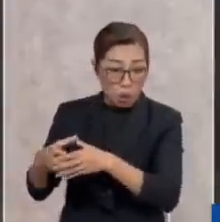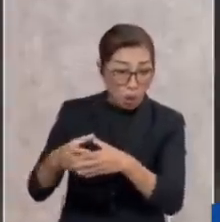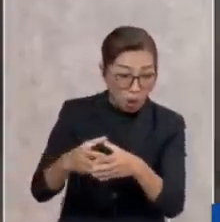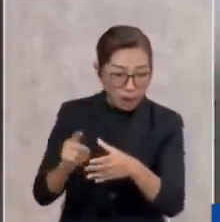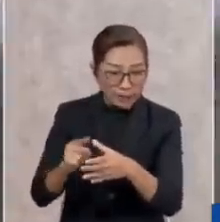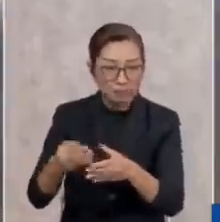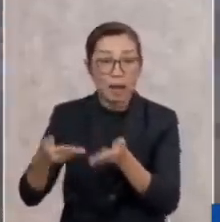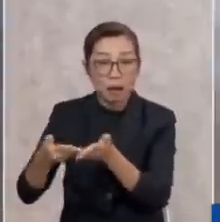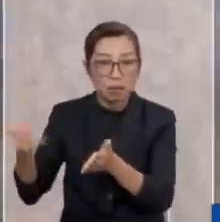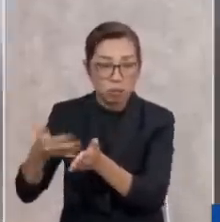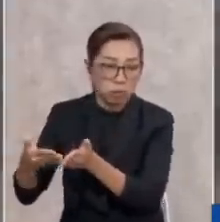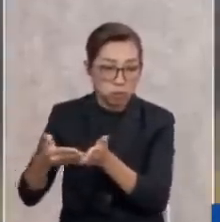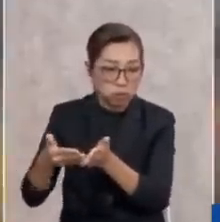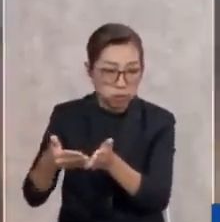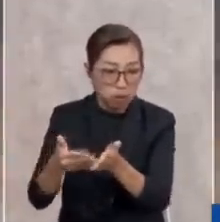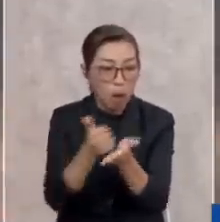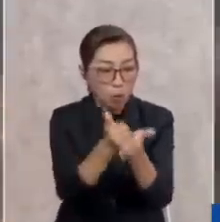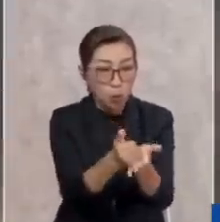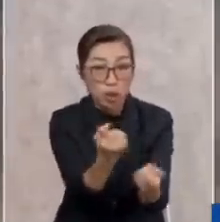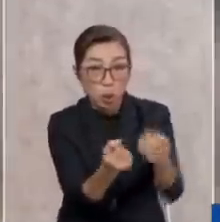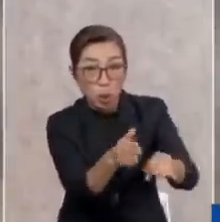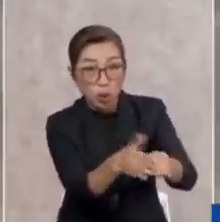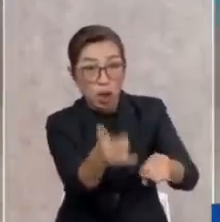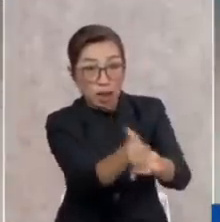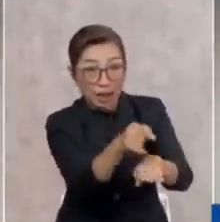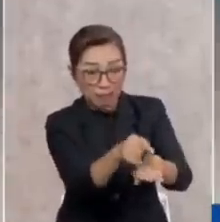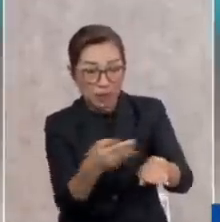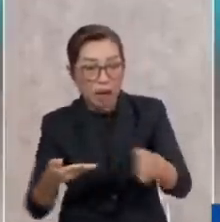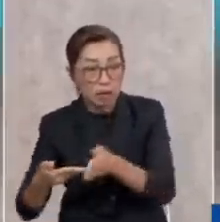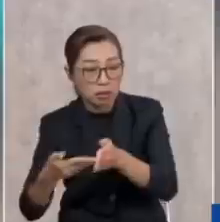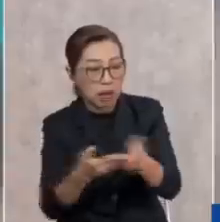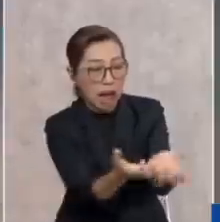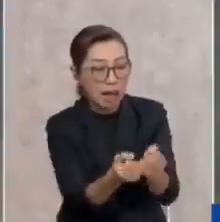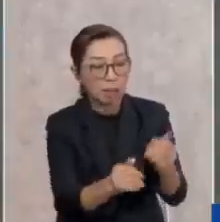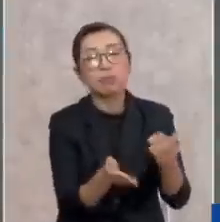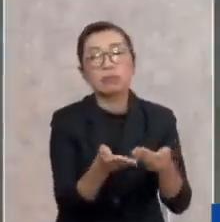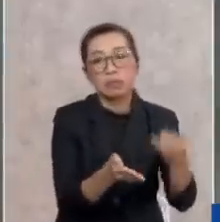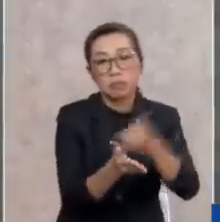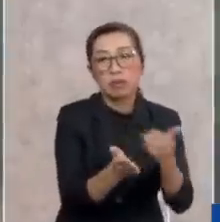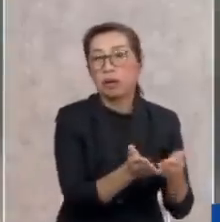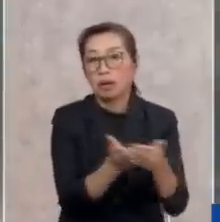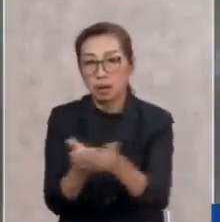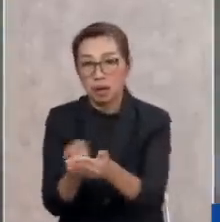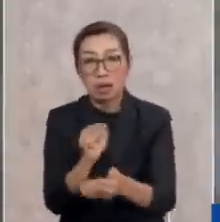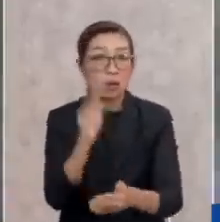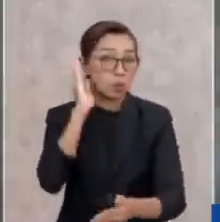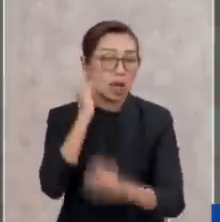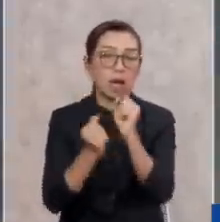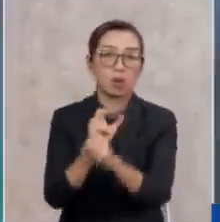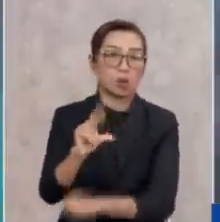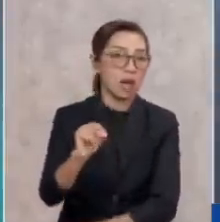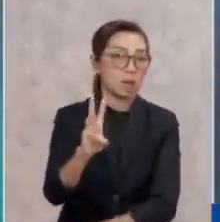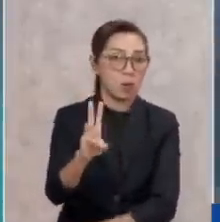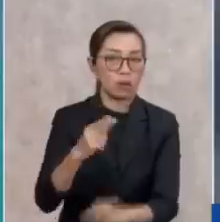เหลือผู้ชายที่เขาติดอยู่ภายในรถนะครับทราบชื่อต่อมาชื่อว่านายสราวุธพรหมสูตรอายุ36ปี